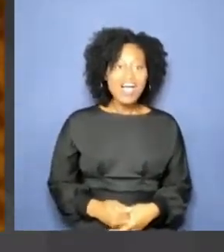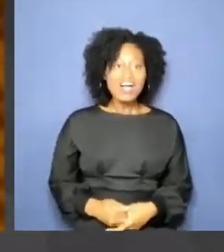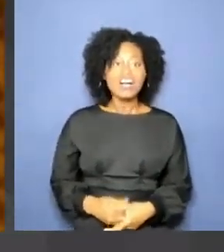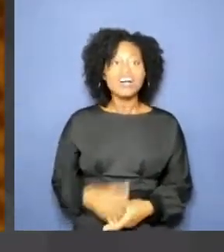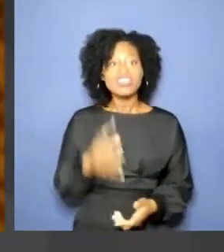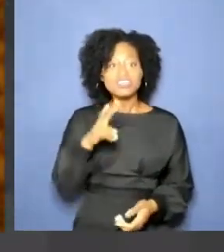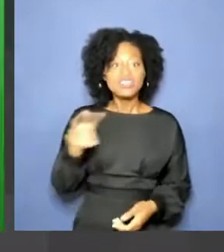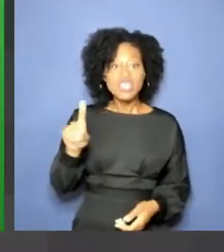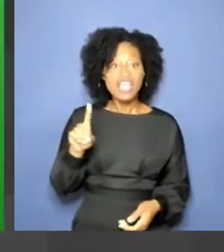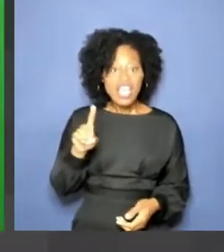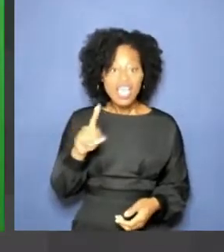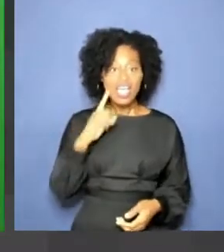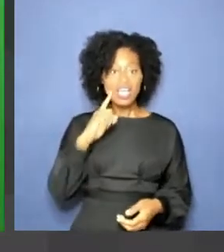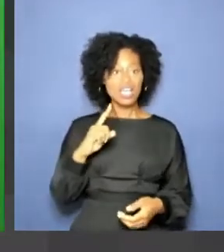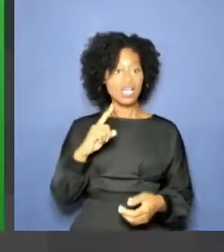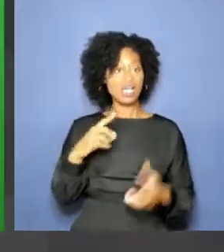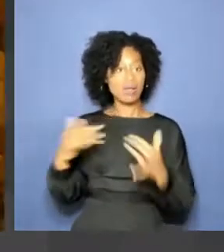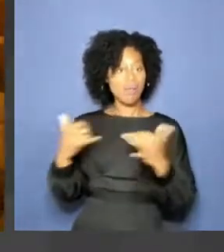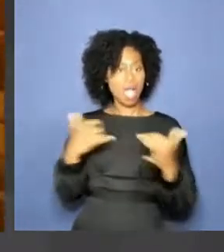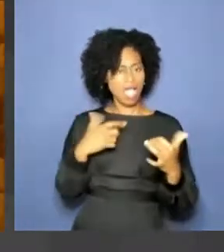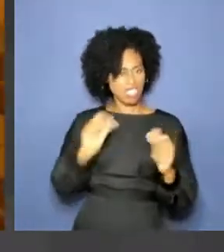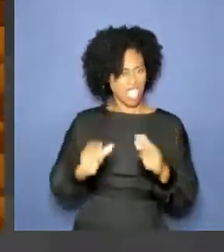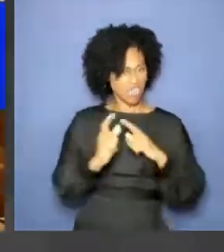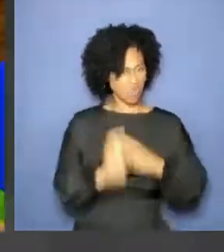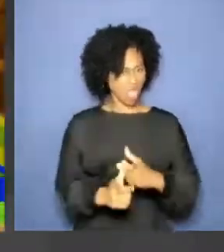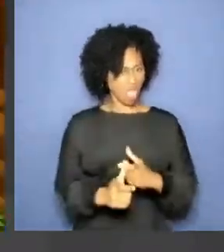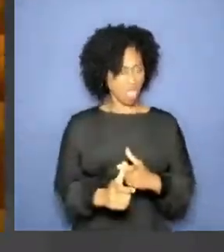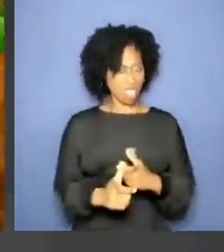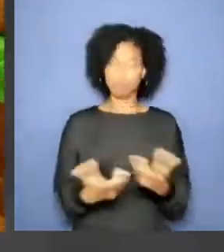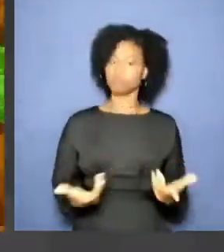2D 같은 게임 생각했는데 이런 식으로 된다고 진행이?